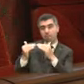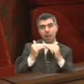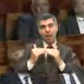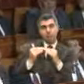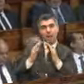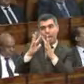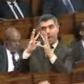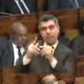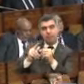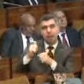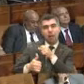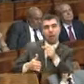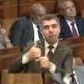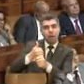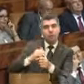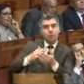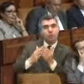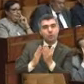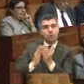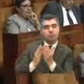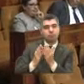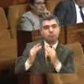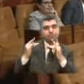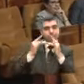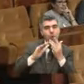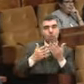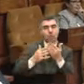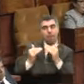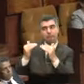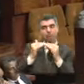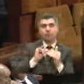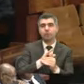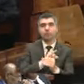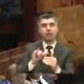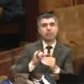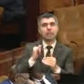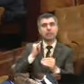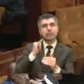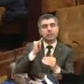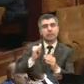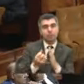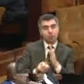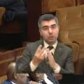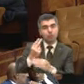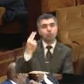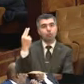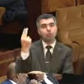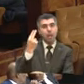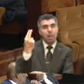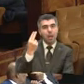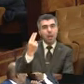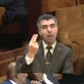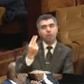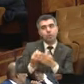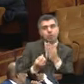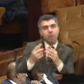اللي كيجيو كل عام وبين الأحياء الجامعية اللي كاين. سيد الوزير، إلا ما كناش مع كل إحداث لنواد جامعية جديدة خص يتحدث معها حي جامعي